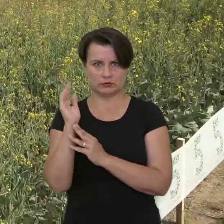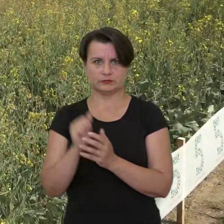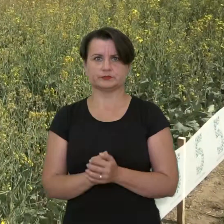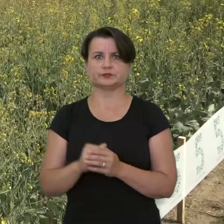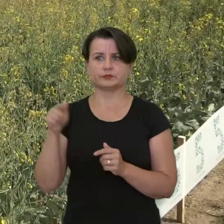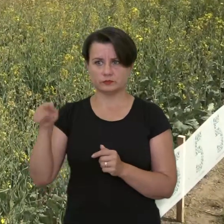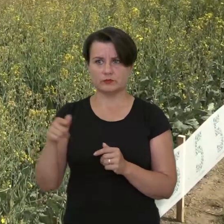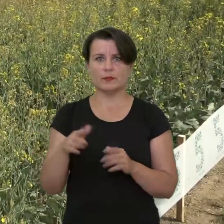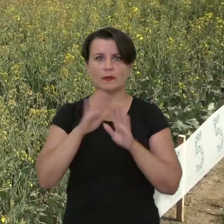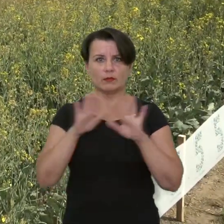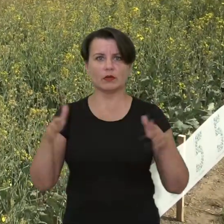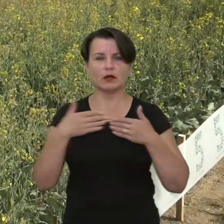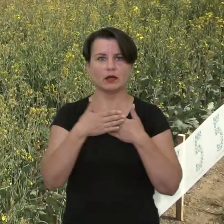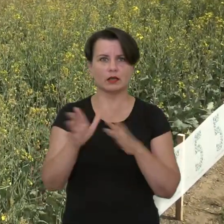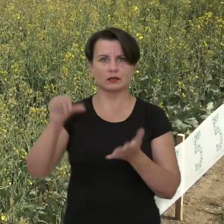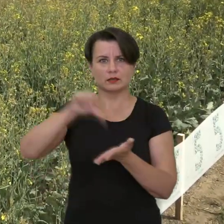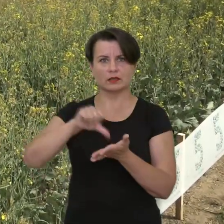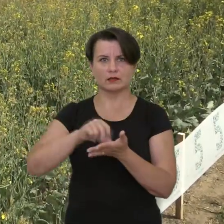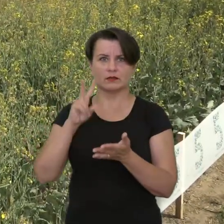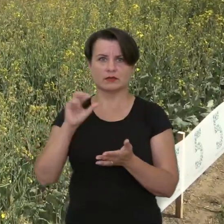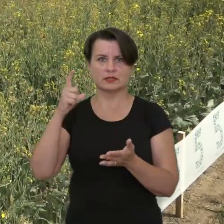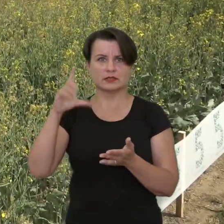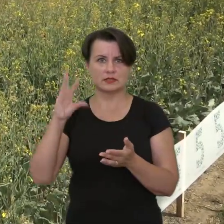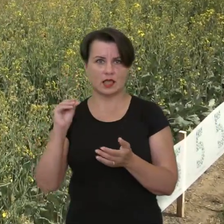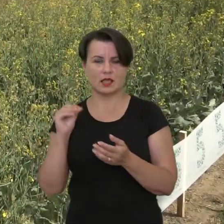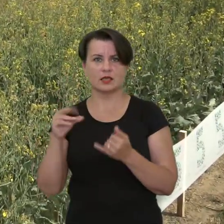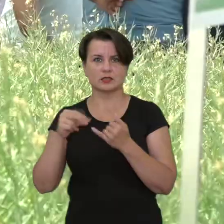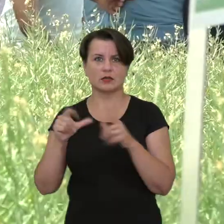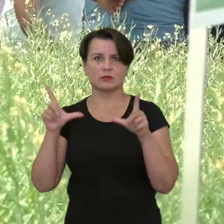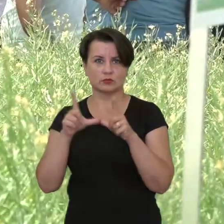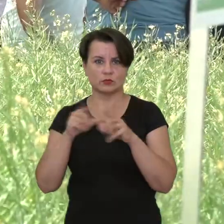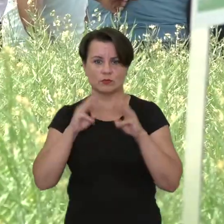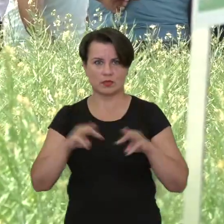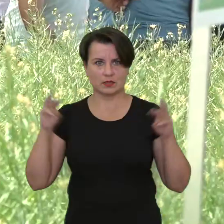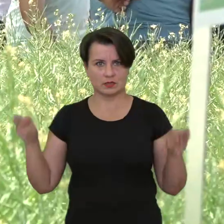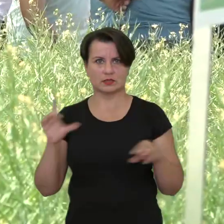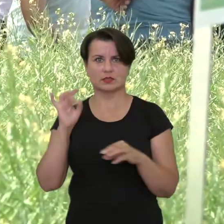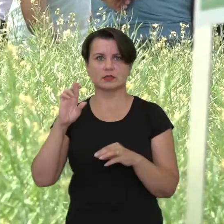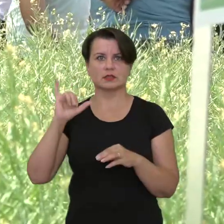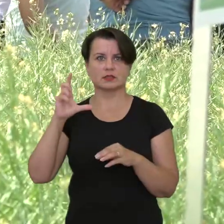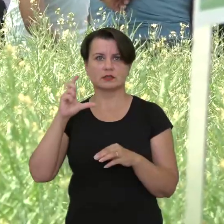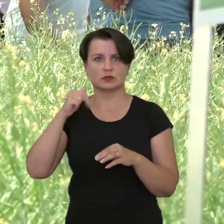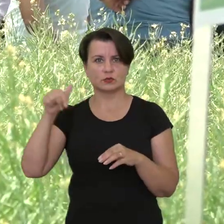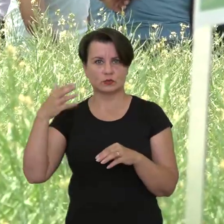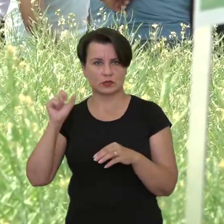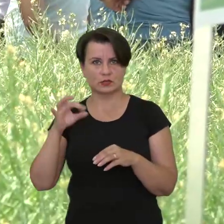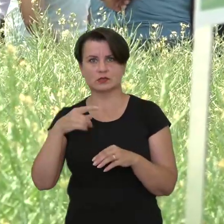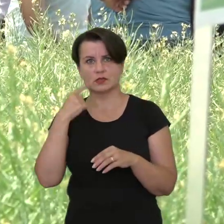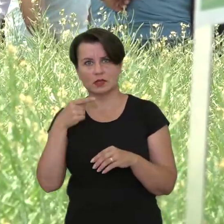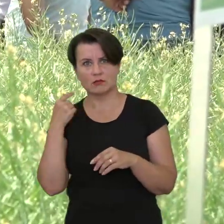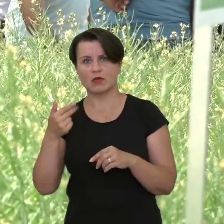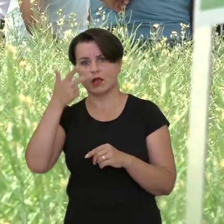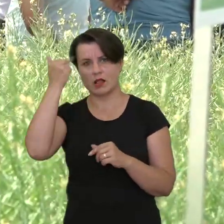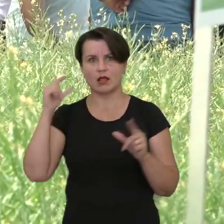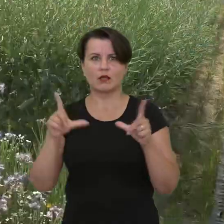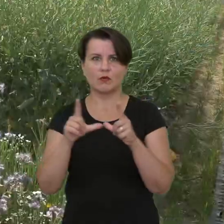Agrovizija 2019 atidarime dalyvavęs žemės ūkio viceministras Venantas Griciūnas akcentavo, jog Lietuvos ūkininkai vis